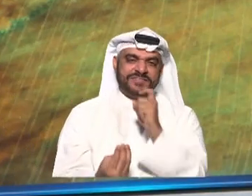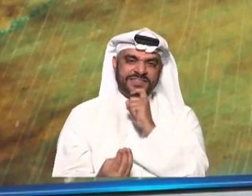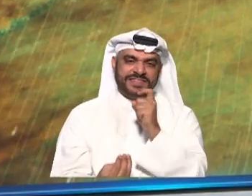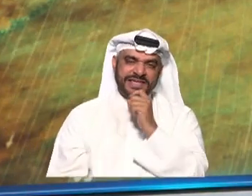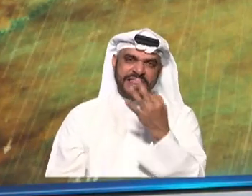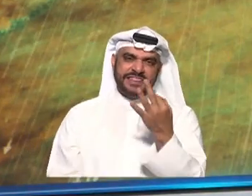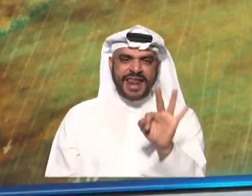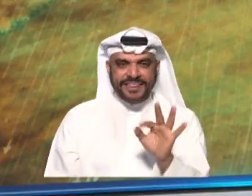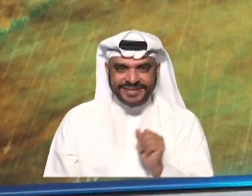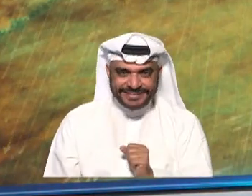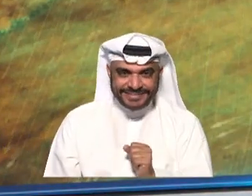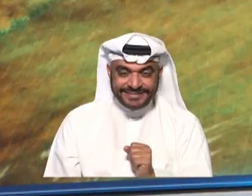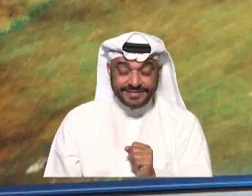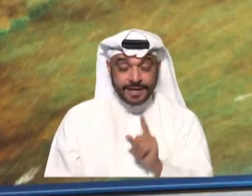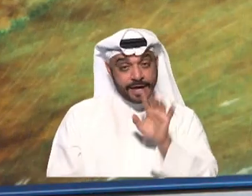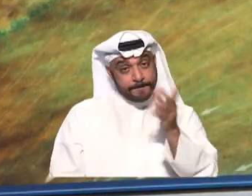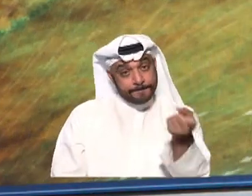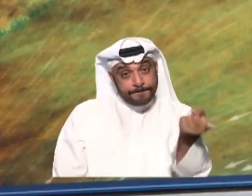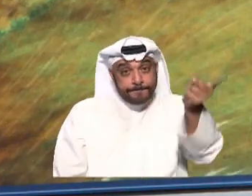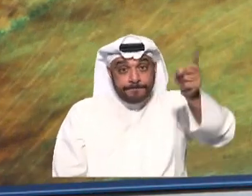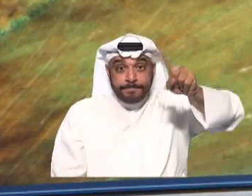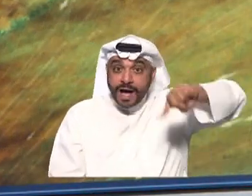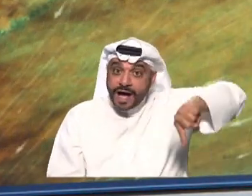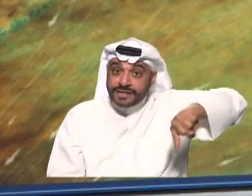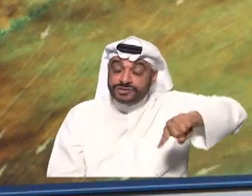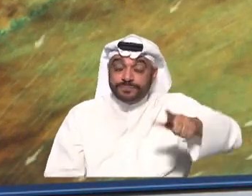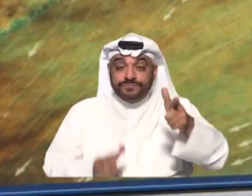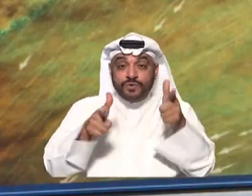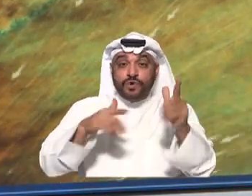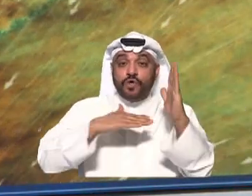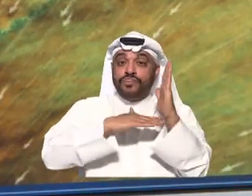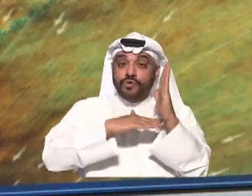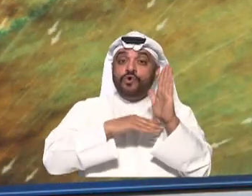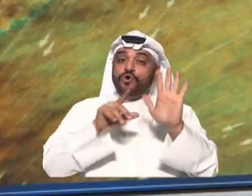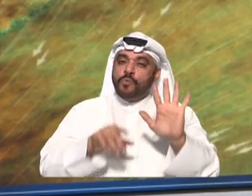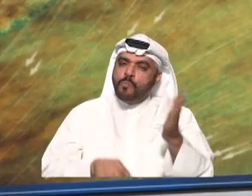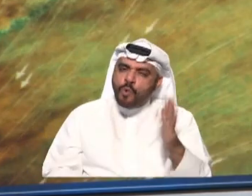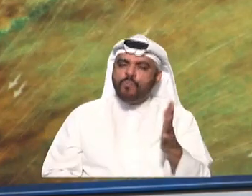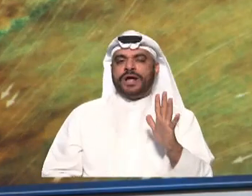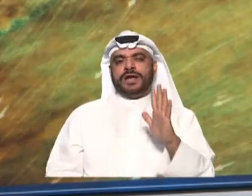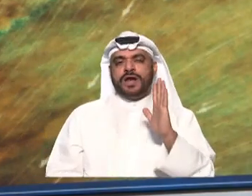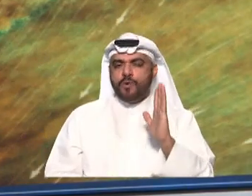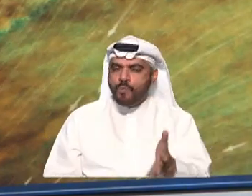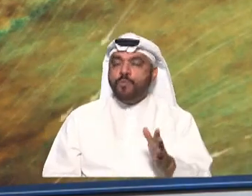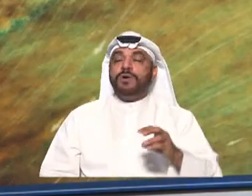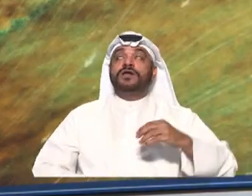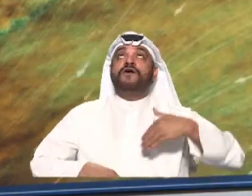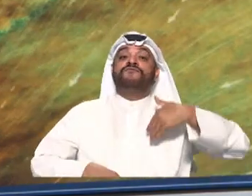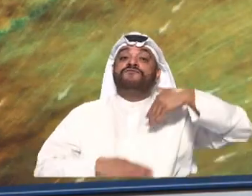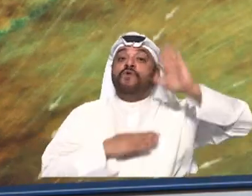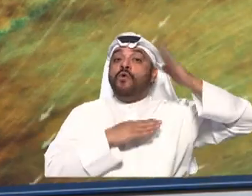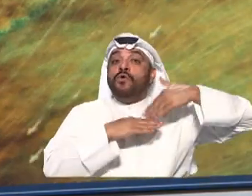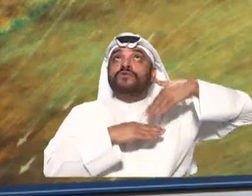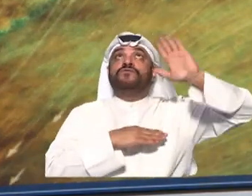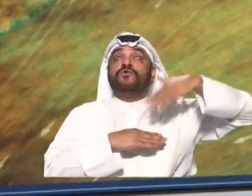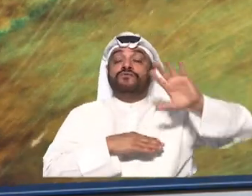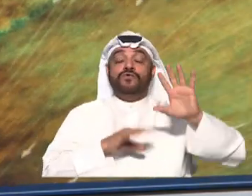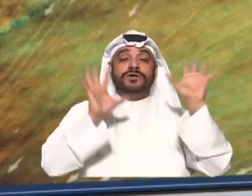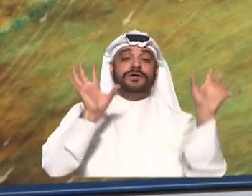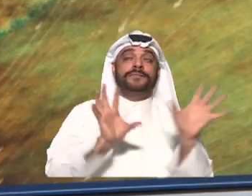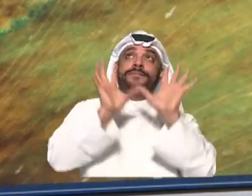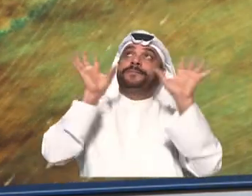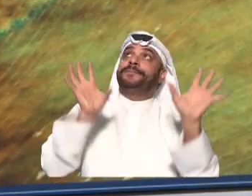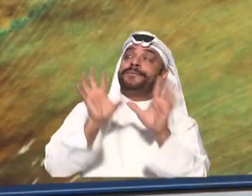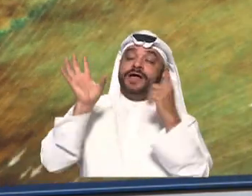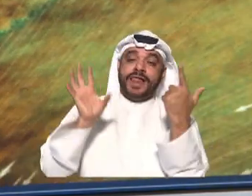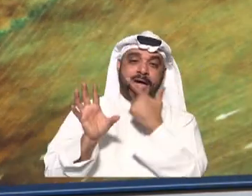في الساعة، لكن في منتصف يوم الغد قد تظهر بعض السحب العالية المتفرقة على معظم المناطق مع استمرار الرياح أو تحول